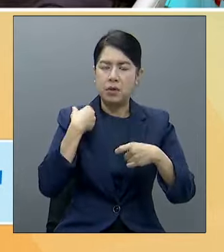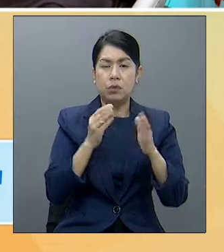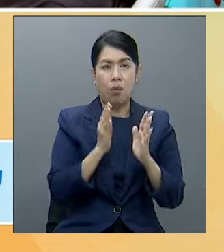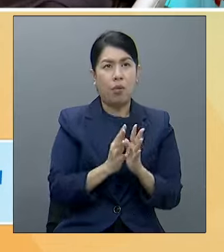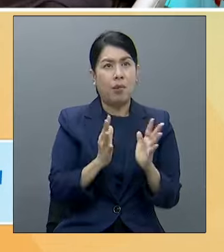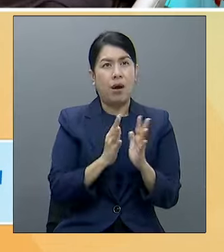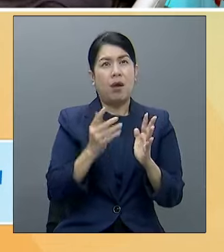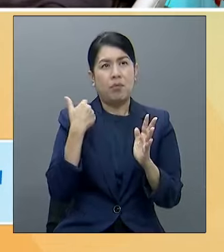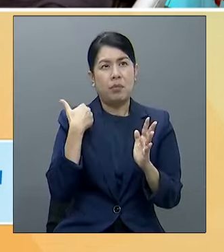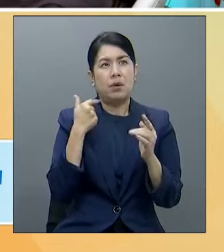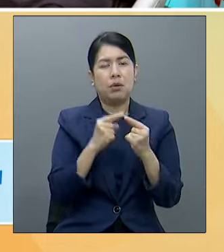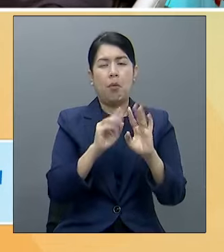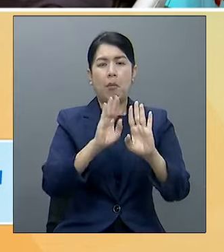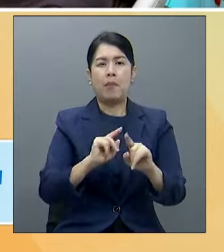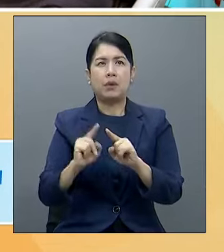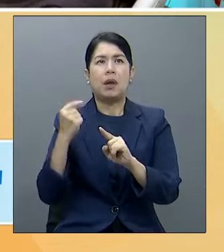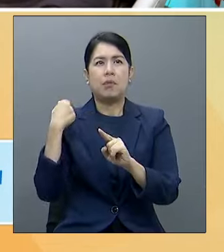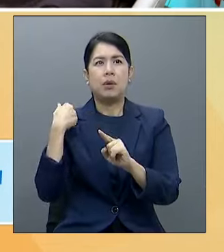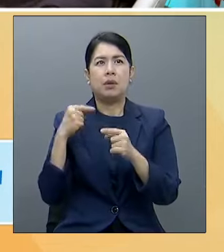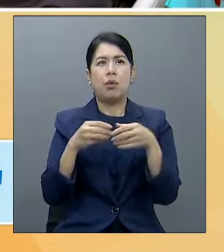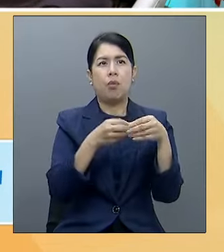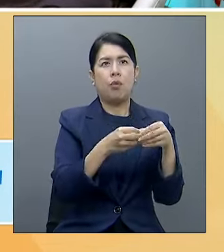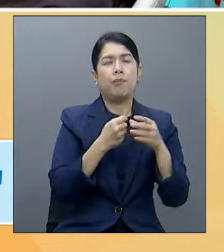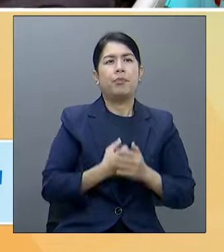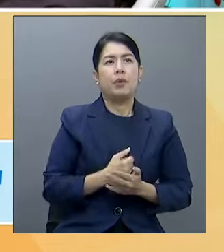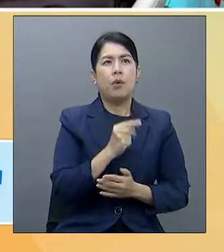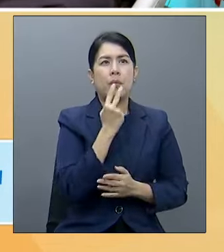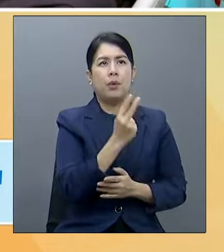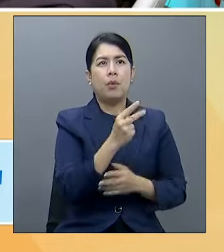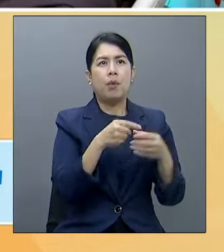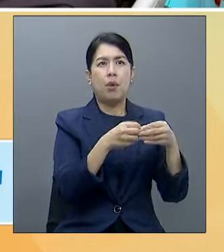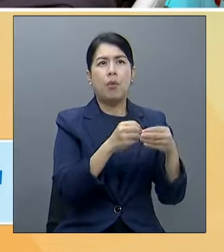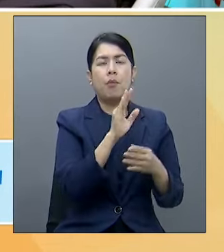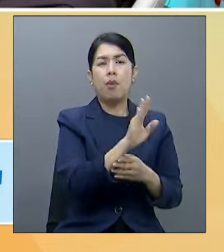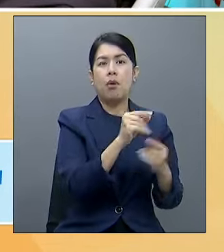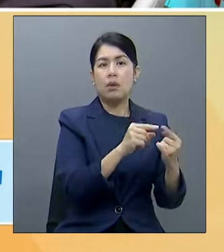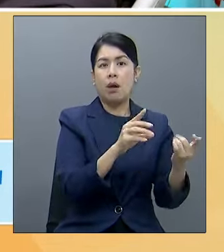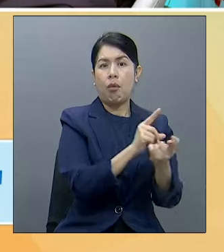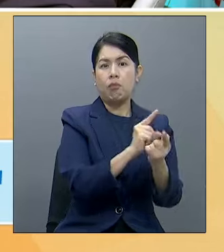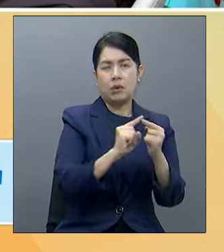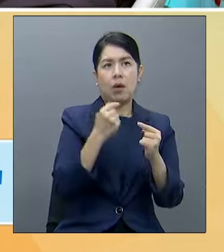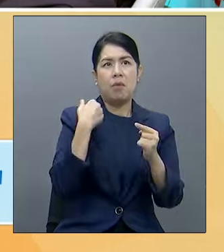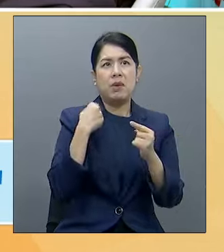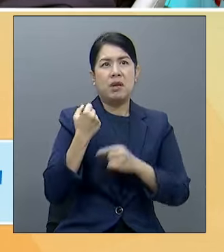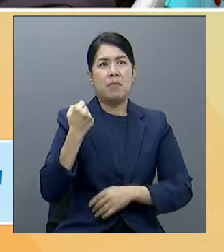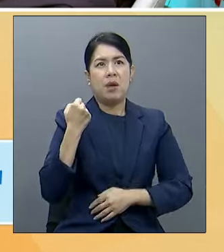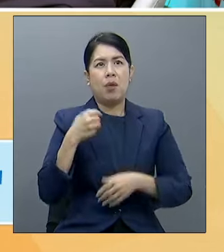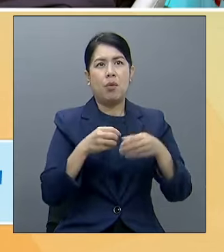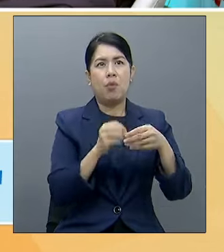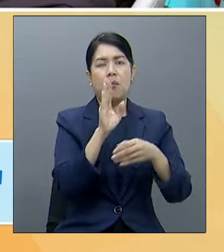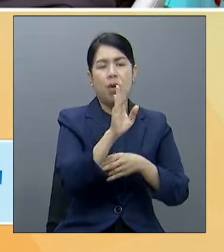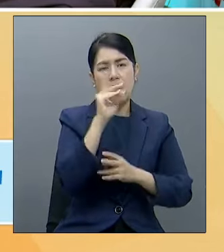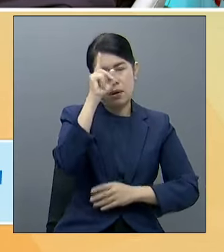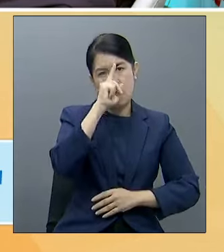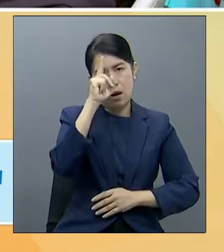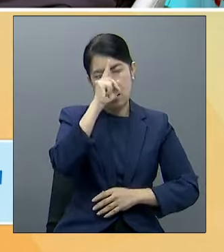ำนวนมากและหลากหลายหรือสเตคโฮลเดอร์ที่แตกต่างหลากหลายจะเห็นได้ว่าภาคประชาสังคมก็เข้มแข็งดาราอินฟลูเอนเซอร์ภาคการเมืองภาคธุ